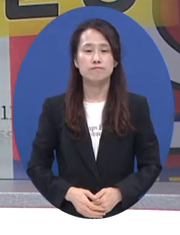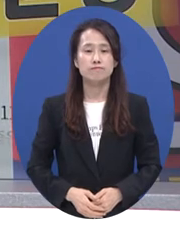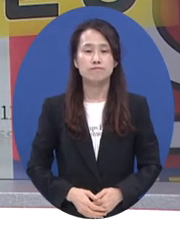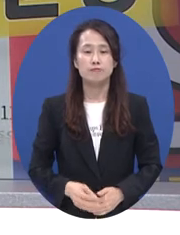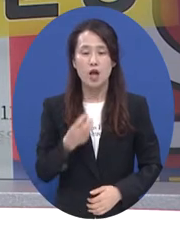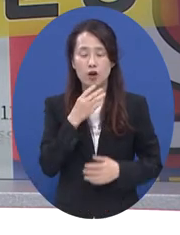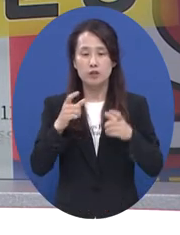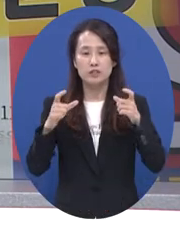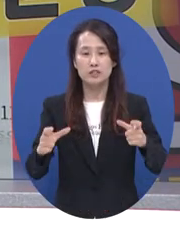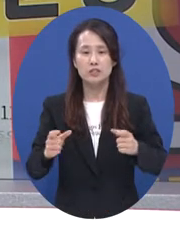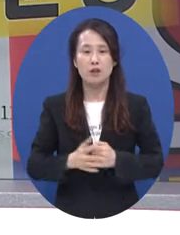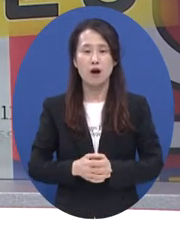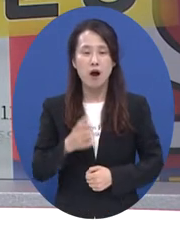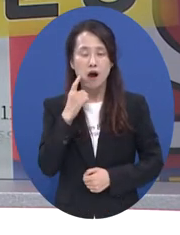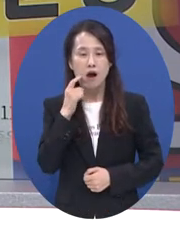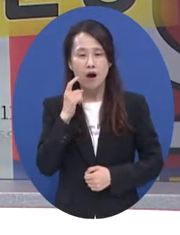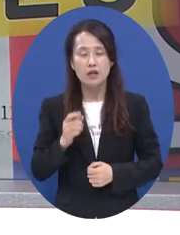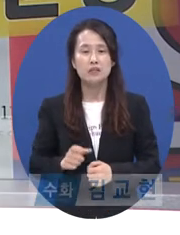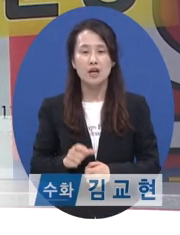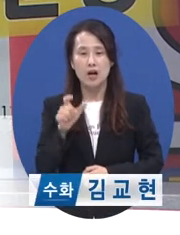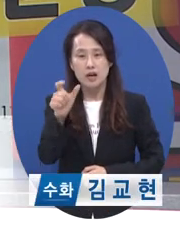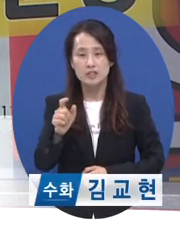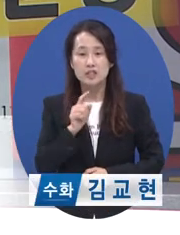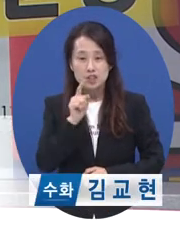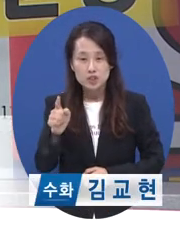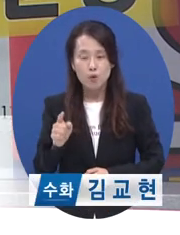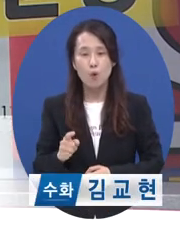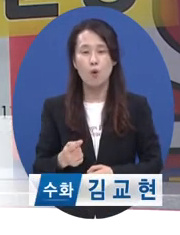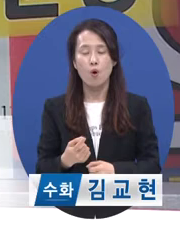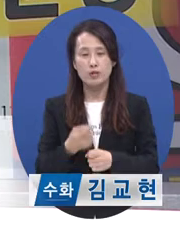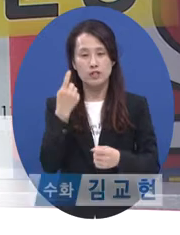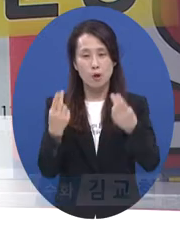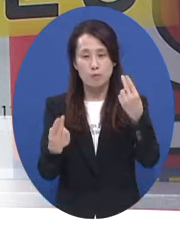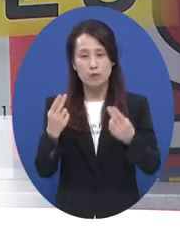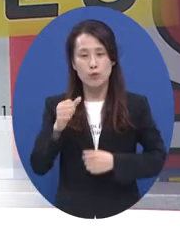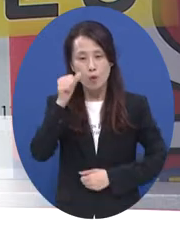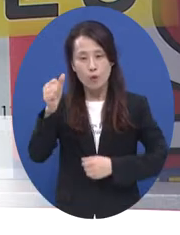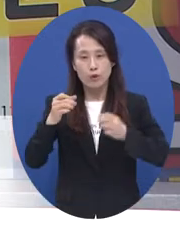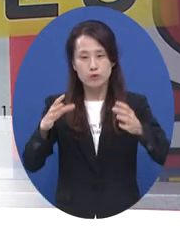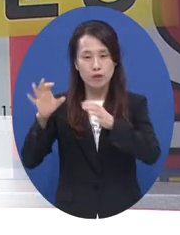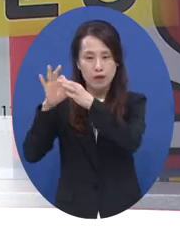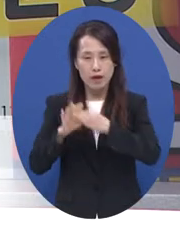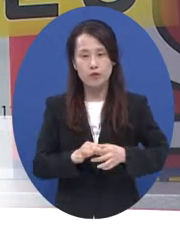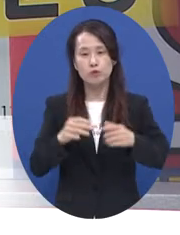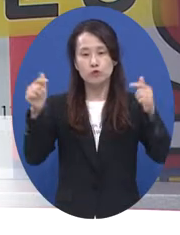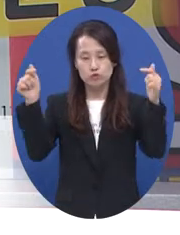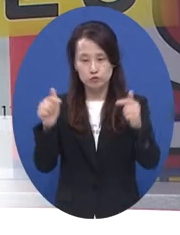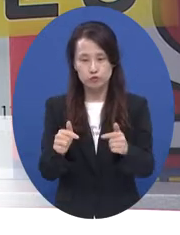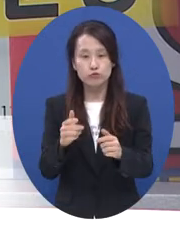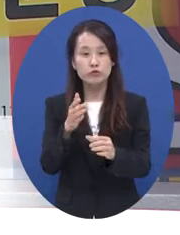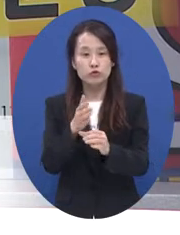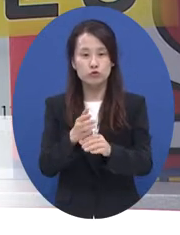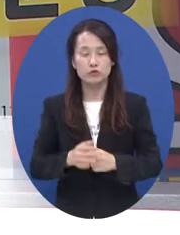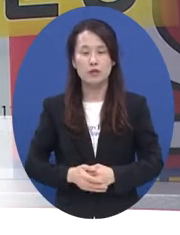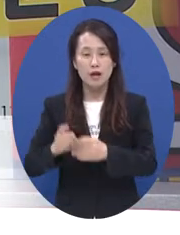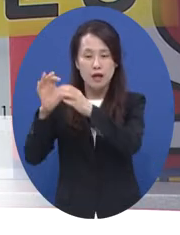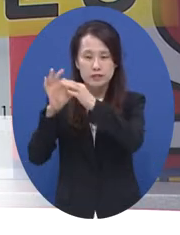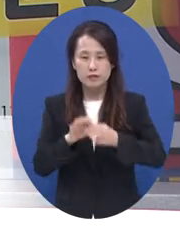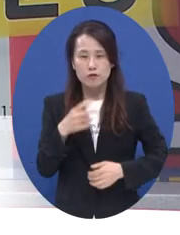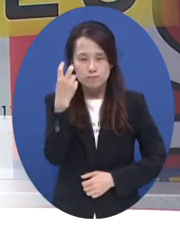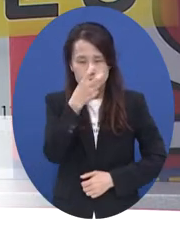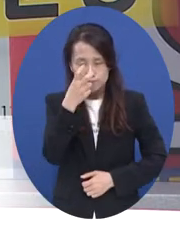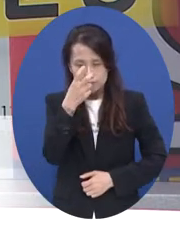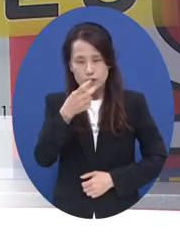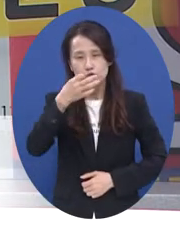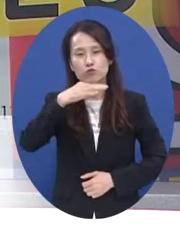경기 지역 부동산 허위매물 신고 건수가 지난해 같은 기간 대비 5개월 연속 하락했습니다 지속적인 지도